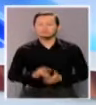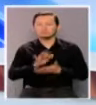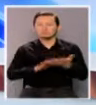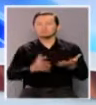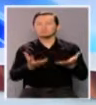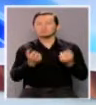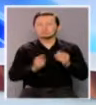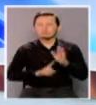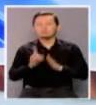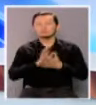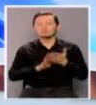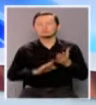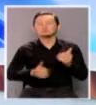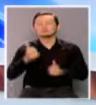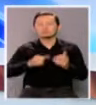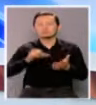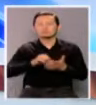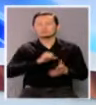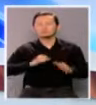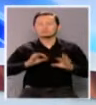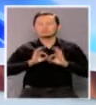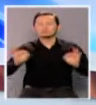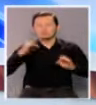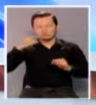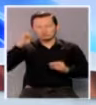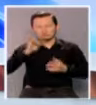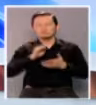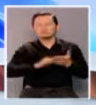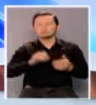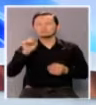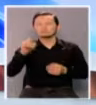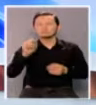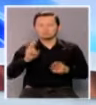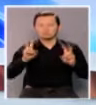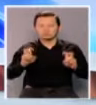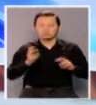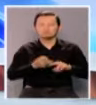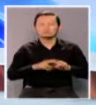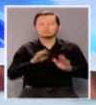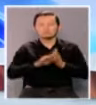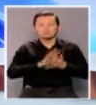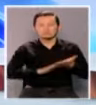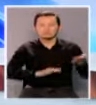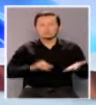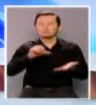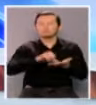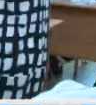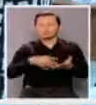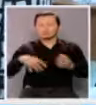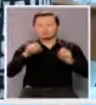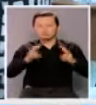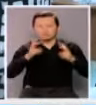Продолжается прием заявок на конкурс «Выставку «Лучший товар Казахстана» и премию «Алтын Сапа». Для тех, кто подал заявку на участие, специалисты